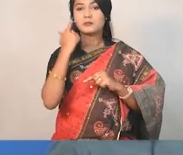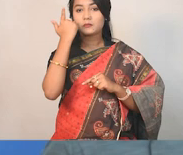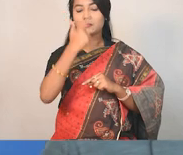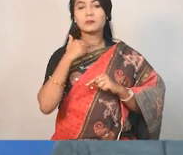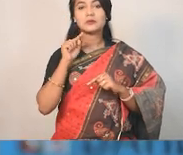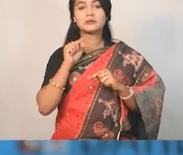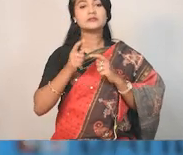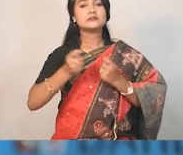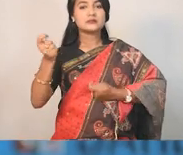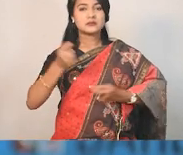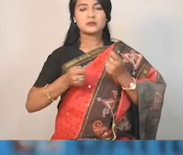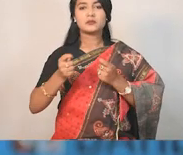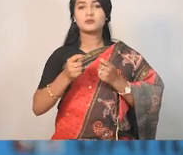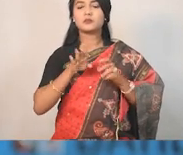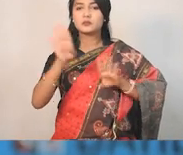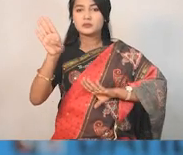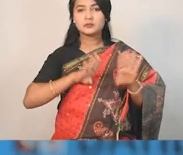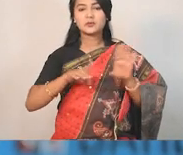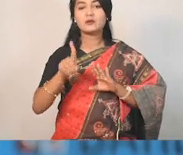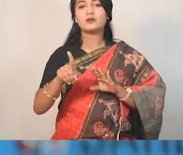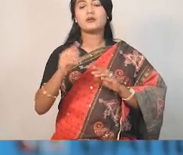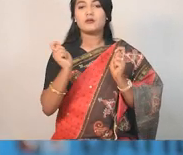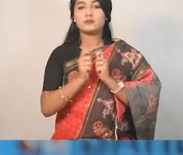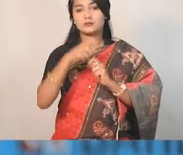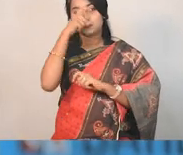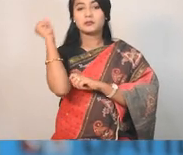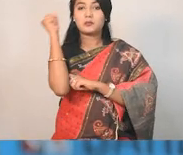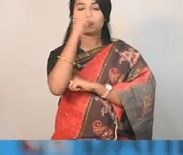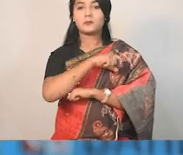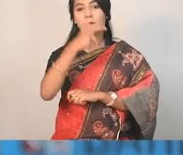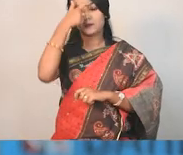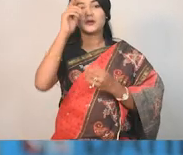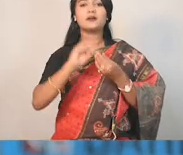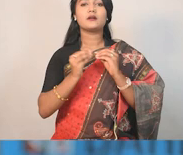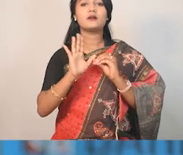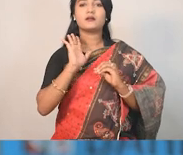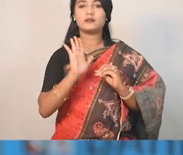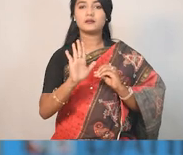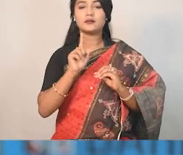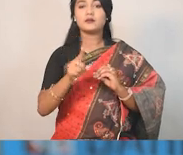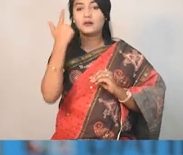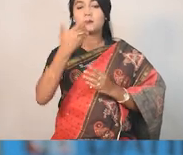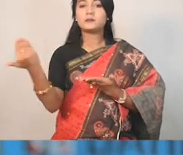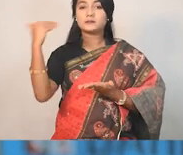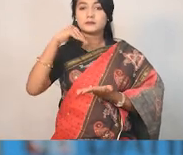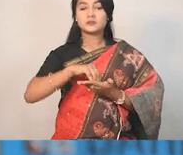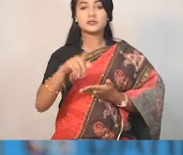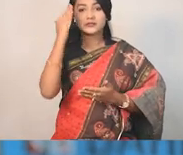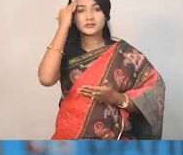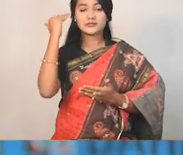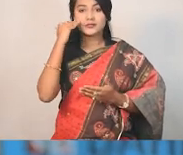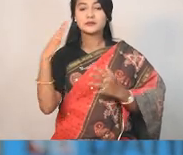not least by the team itself that has been working so hard to prepare it, but also in terms of the participants, the